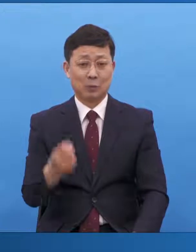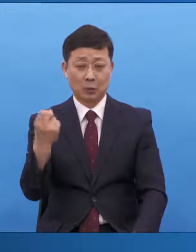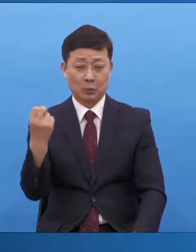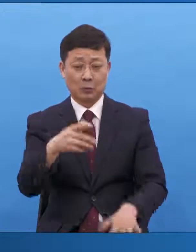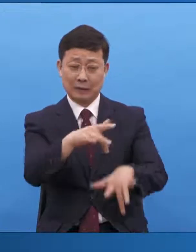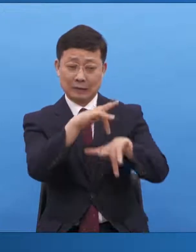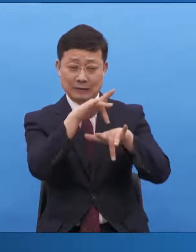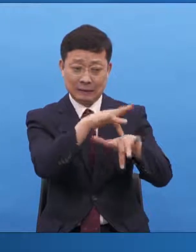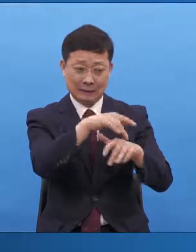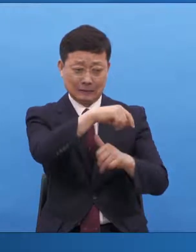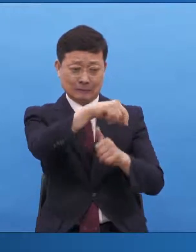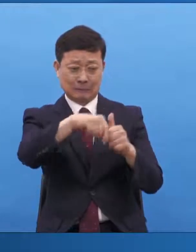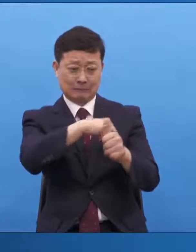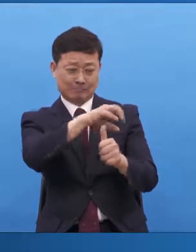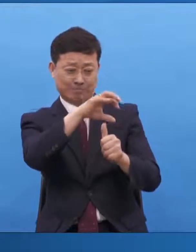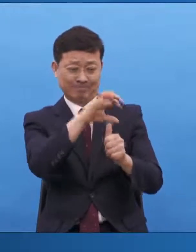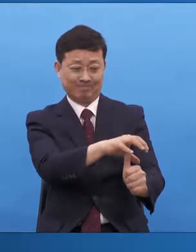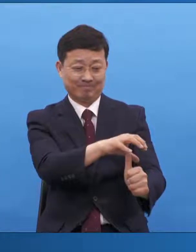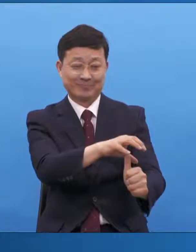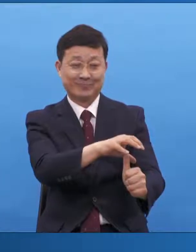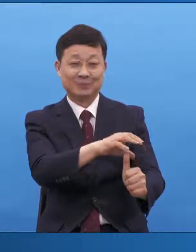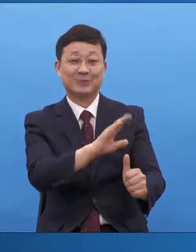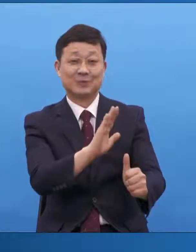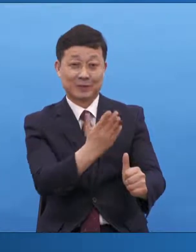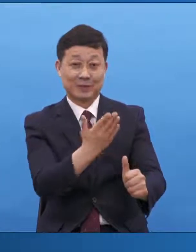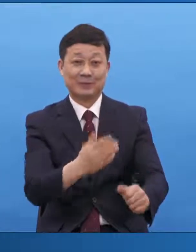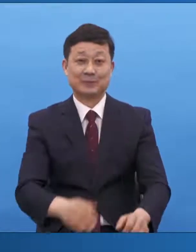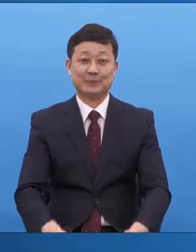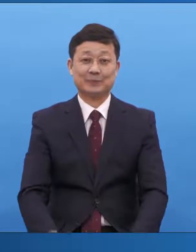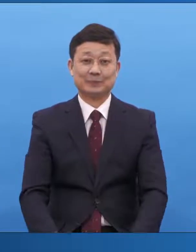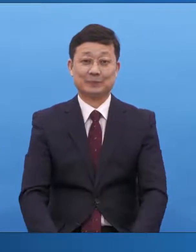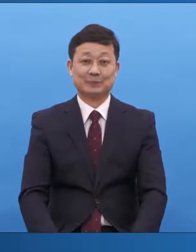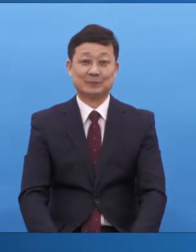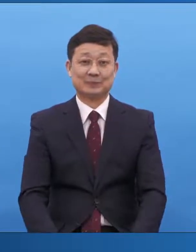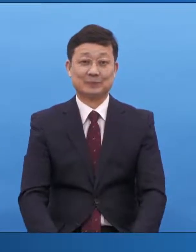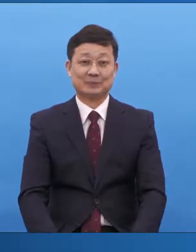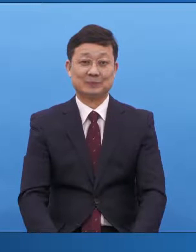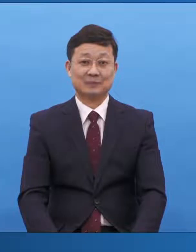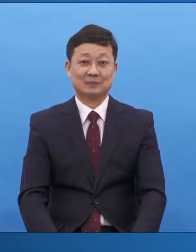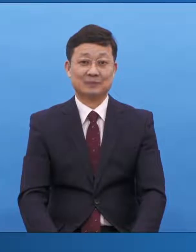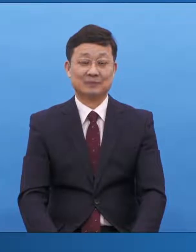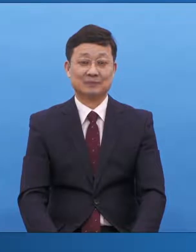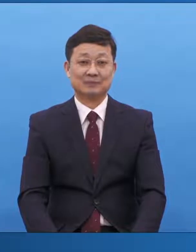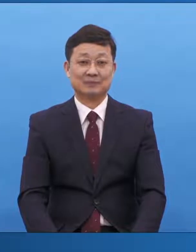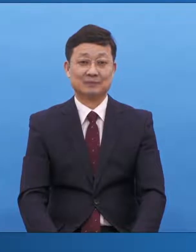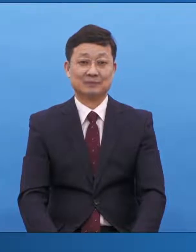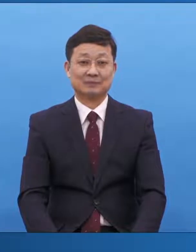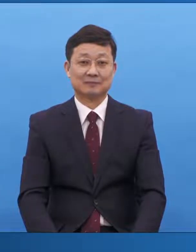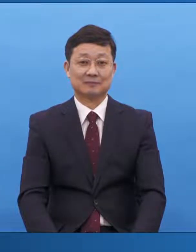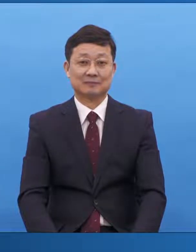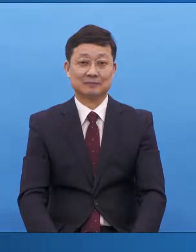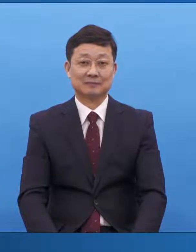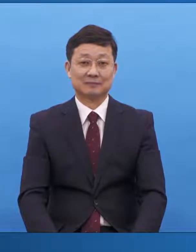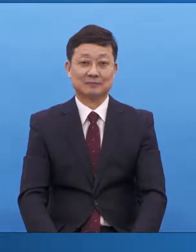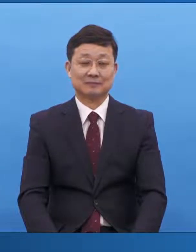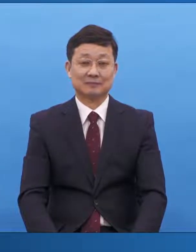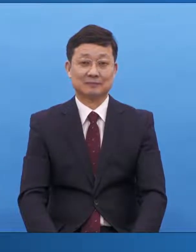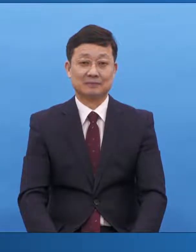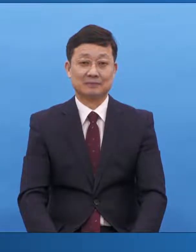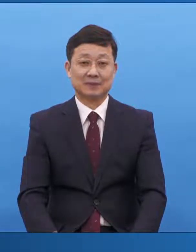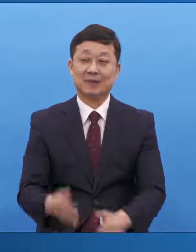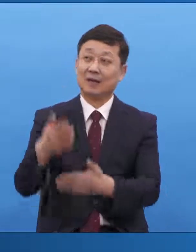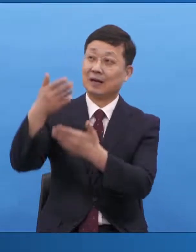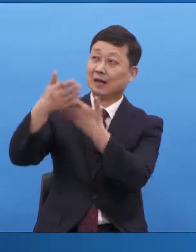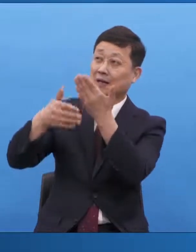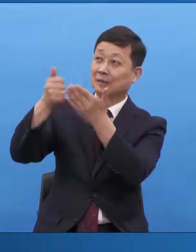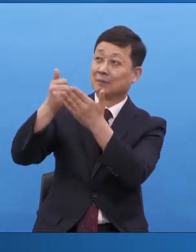사단은 결박되기. At this time, Satan is bound. 그리고 하나님이 이 주의